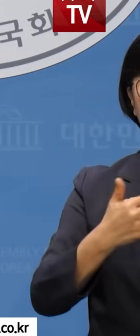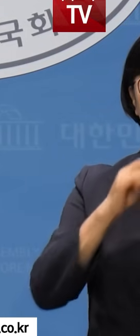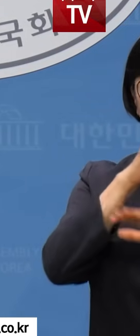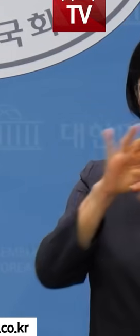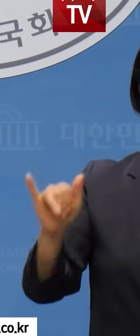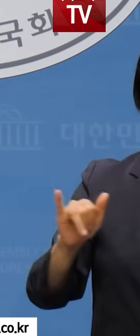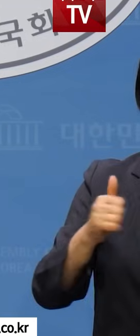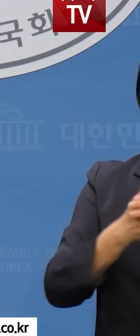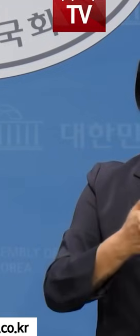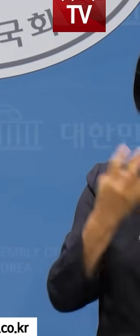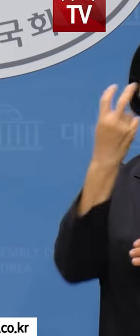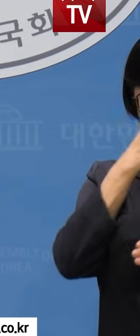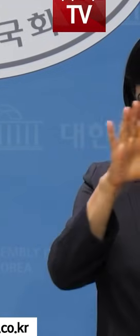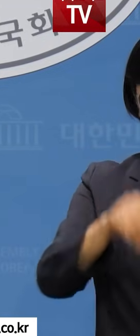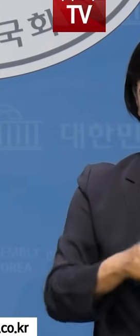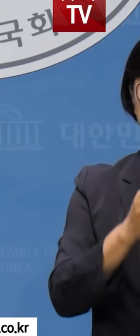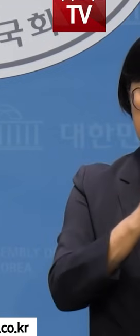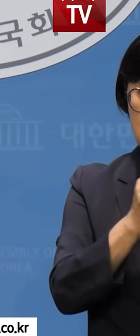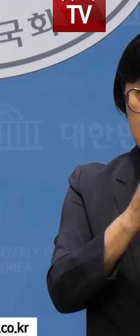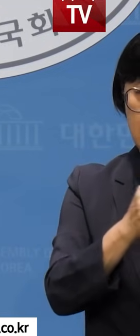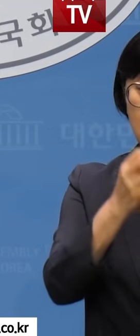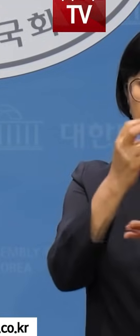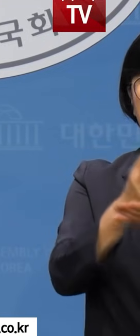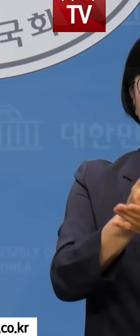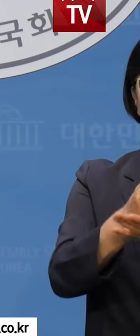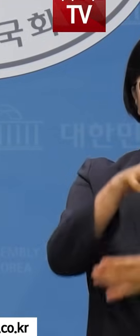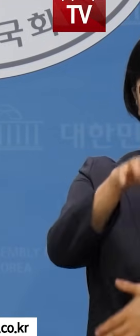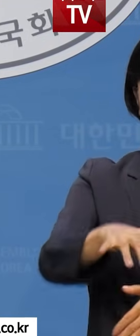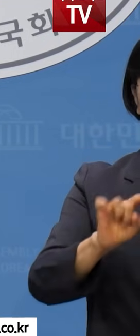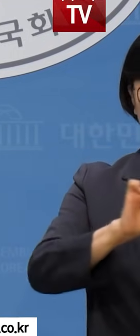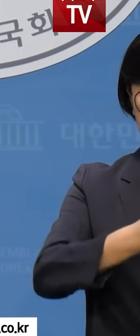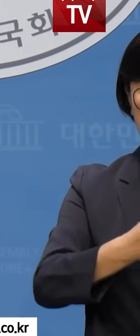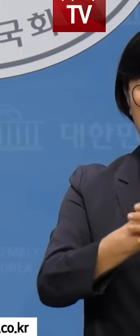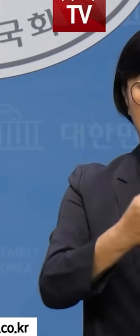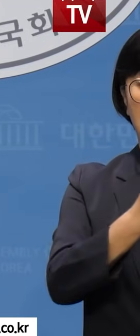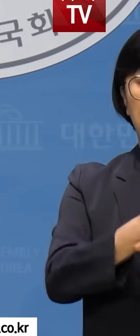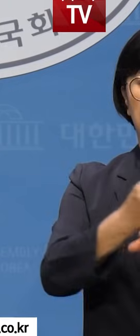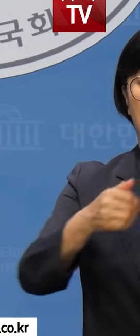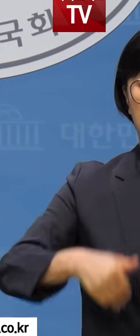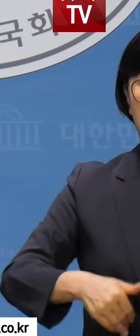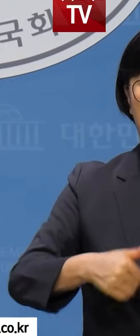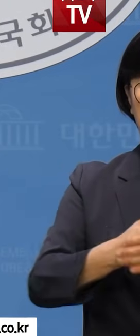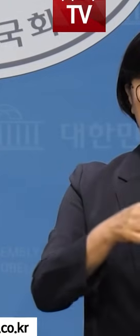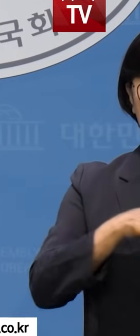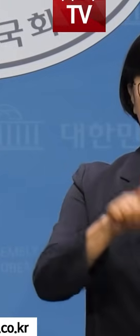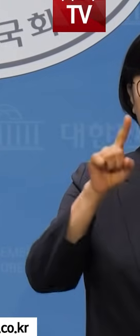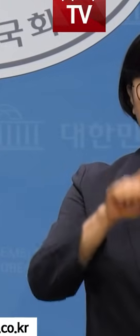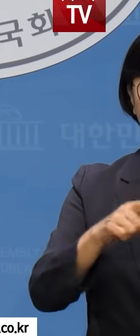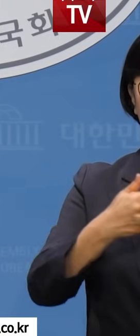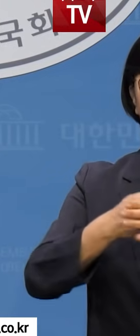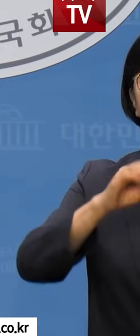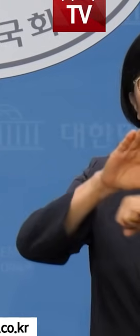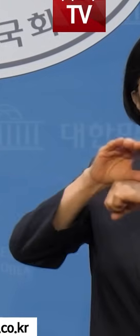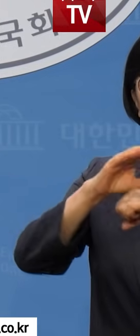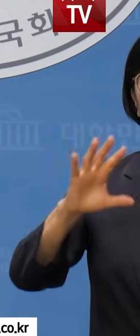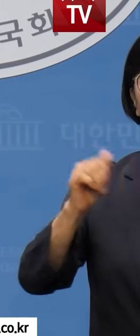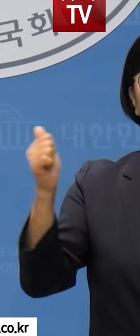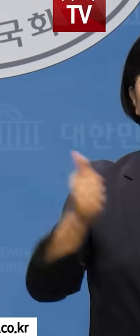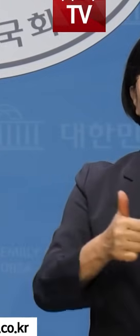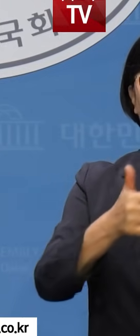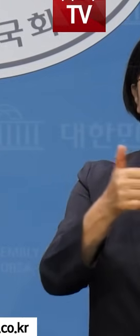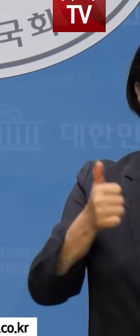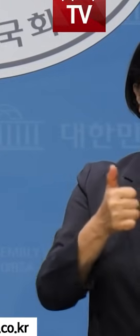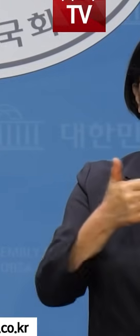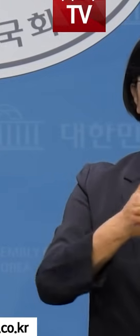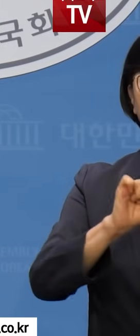피의자 신문이 열리는 비공개 법정에서나 밝힐 구속이 필요한 사유를 생중계되는 국회